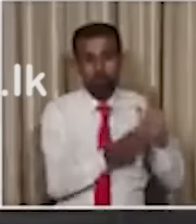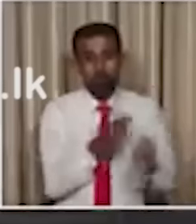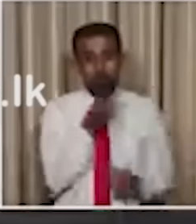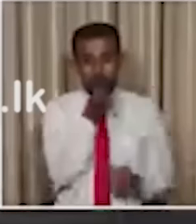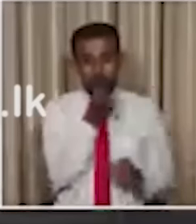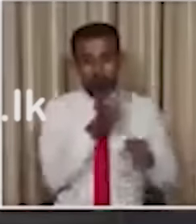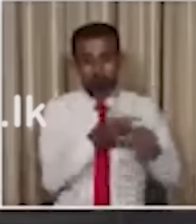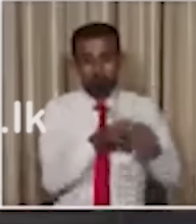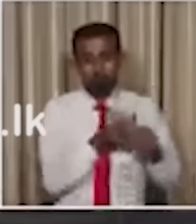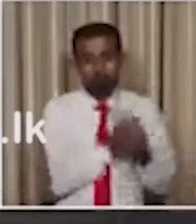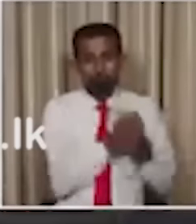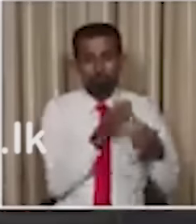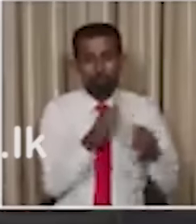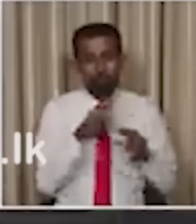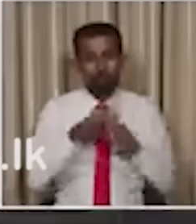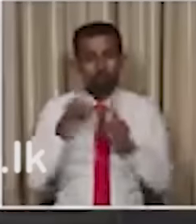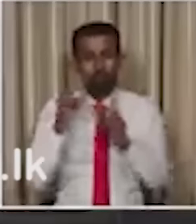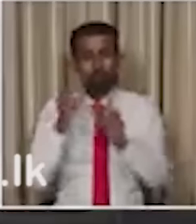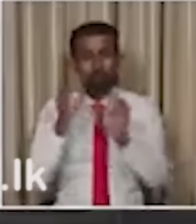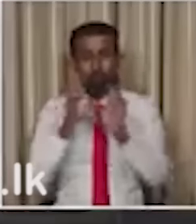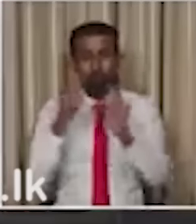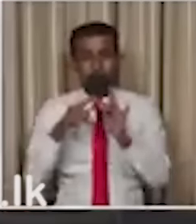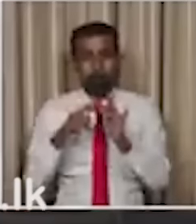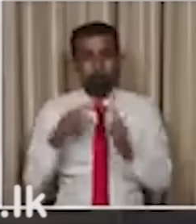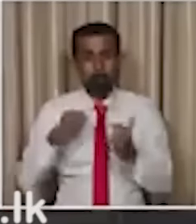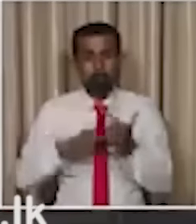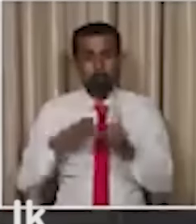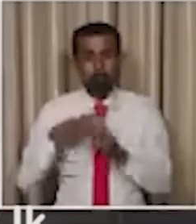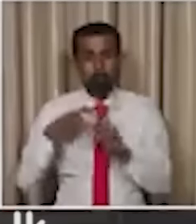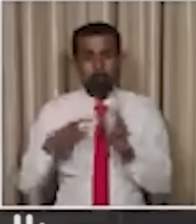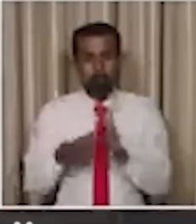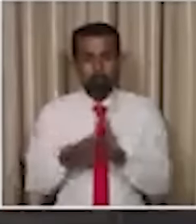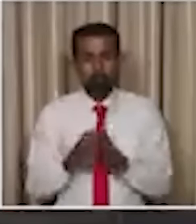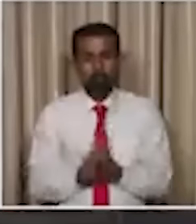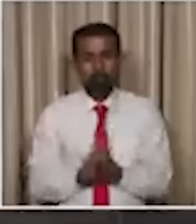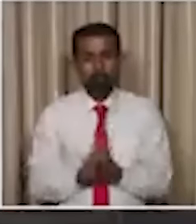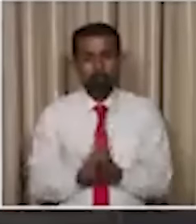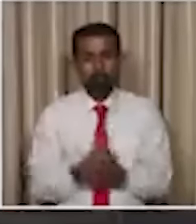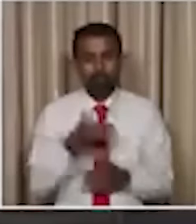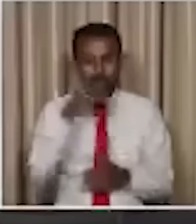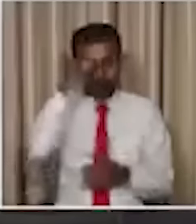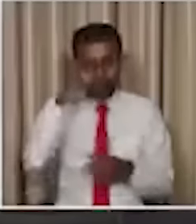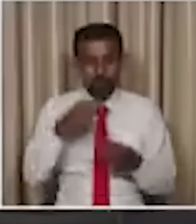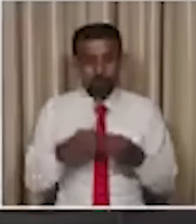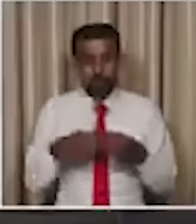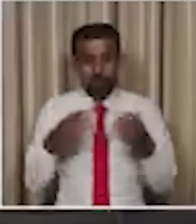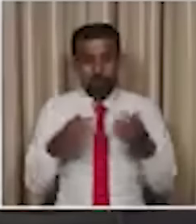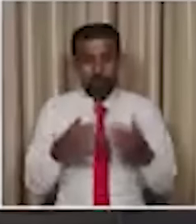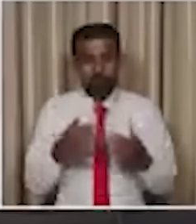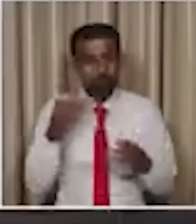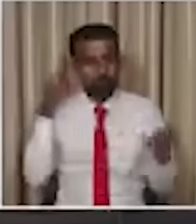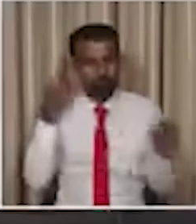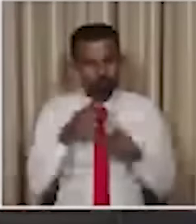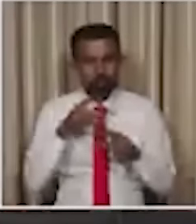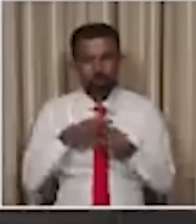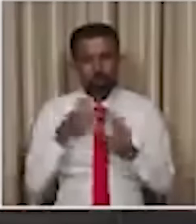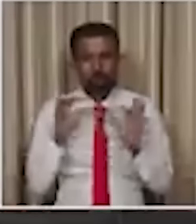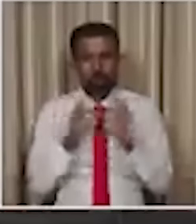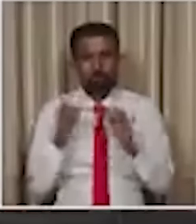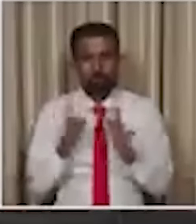ඔස්ට්‍රේලියන් ෆෙඩරල් පොලිස්, FBI, ස්කොට්ලන්ඩ් යාඩ්. පාස්කු ඉරිදින ප්‍රහාර මාලාව සම්බන්ධයෙන් FBI